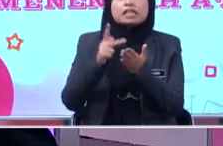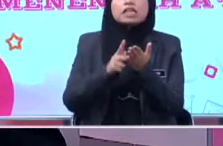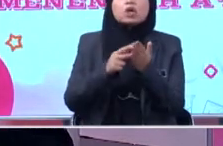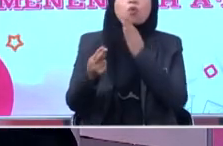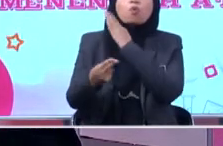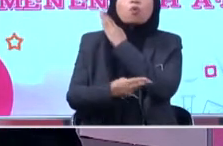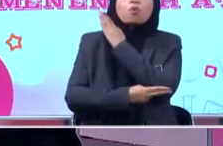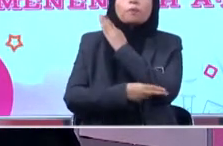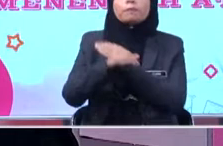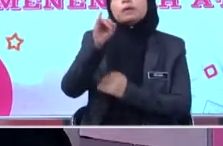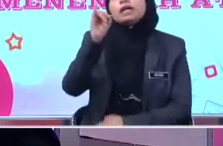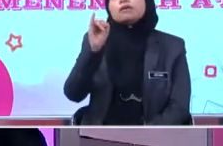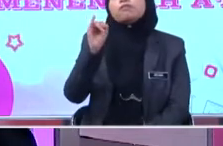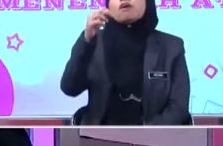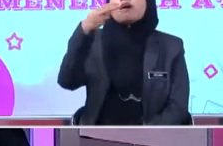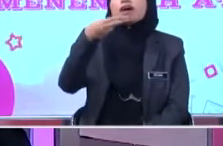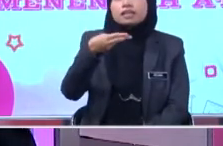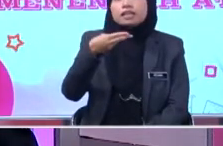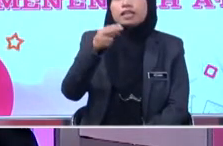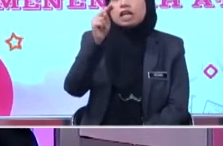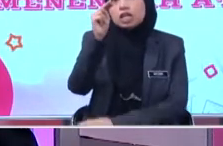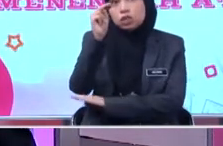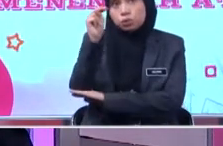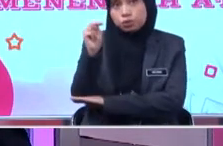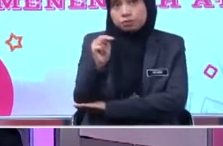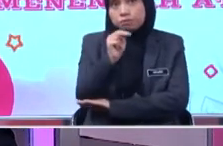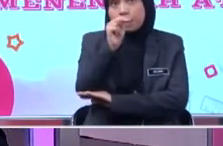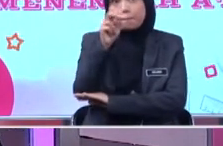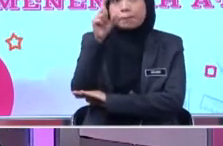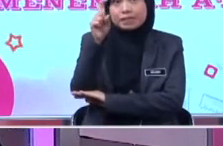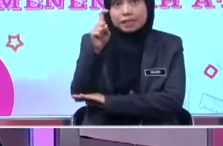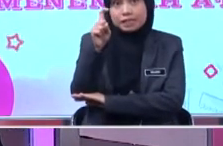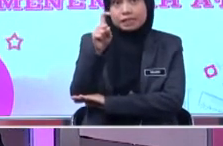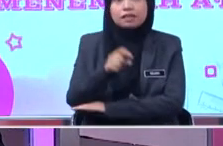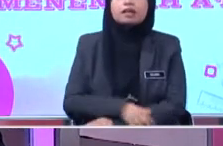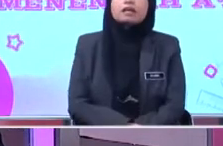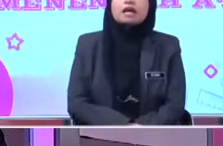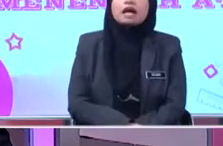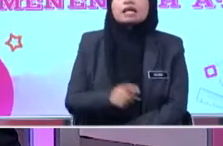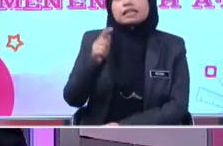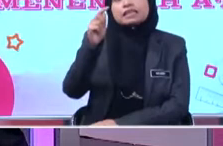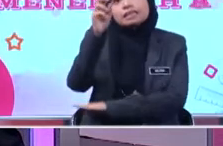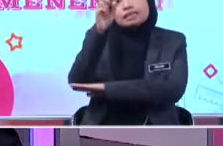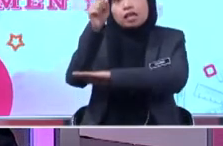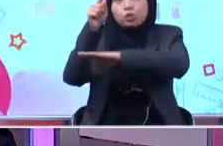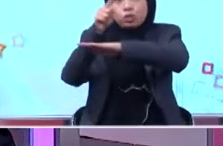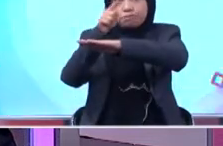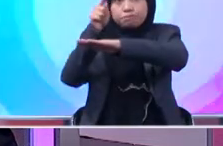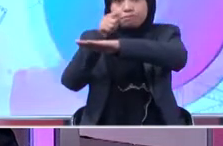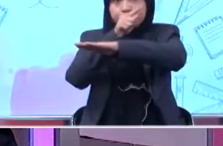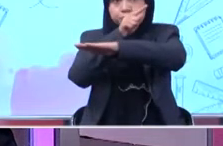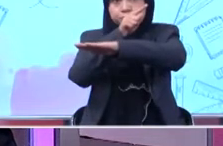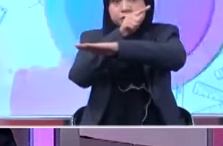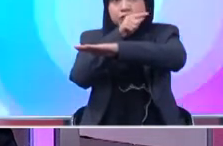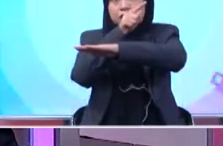ikhfa Haqiqi nun mati yang kedua mana atau tanwin paketan in